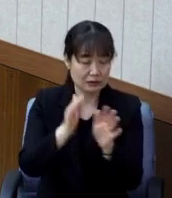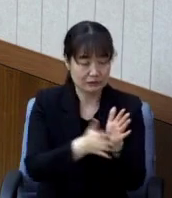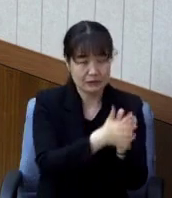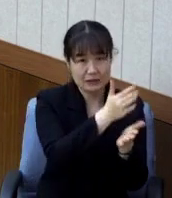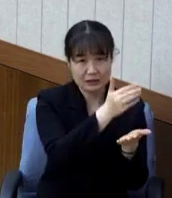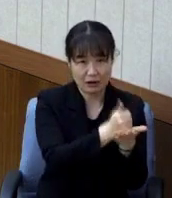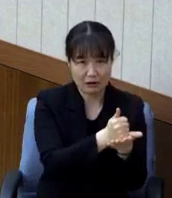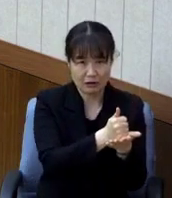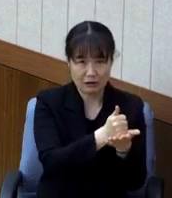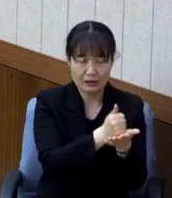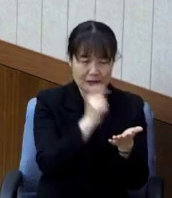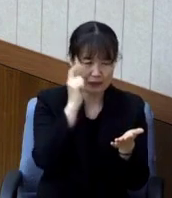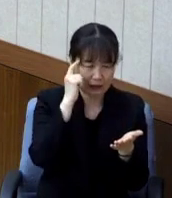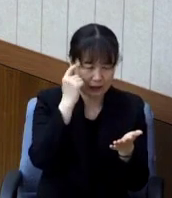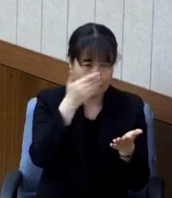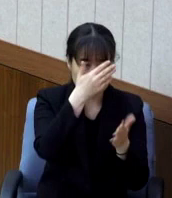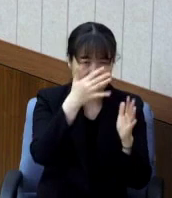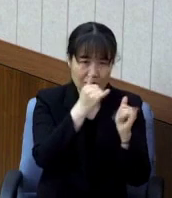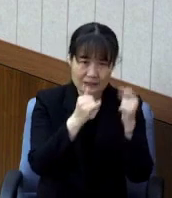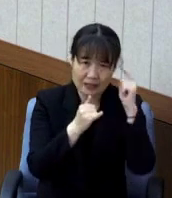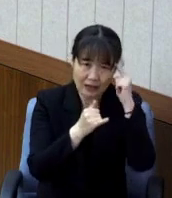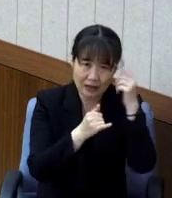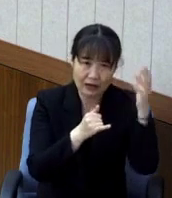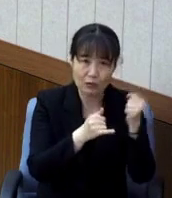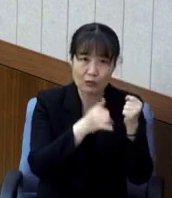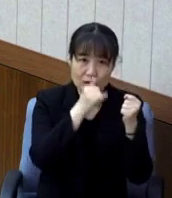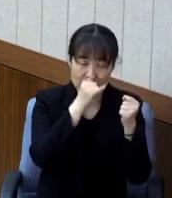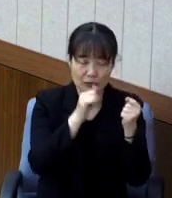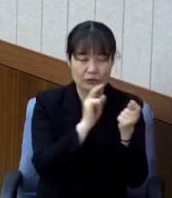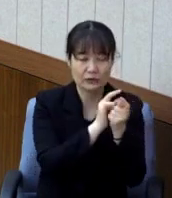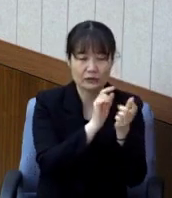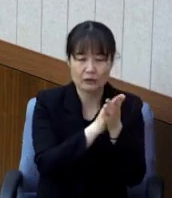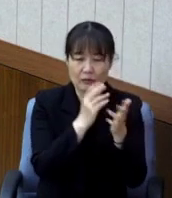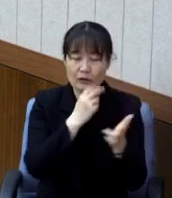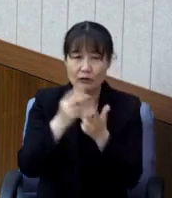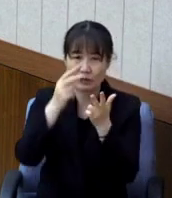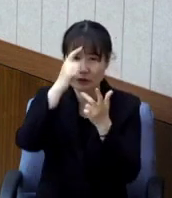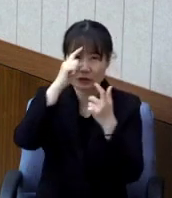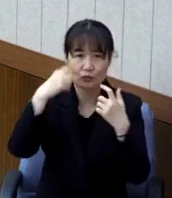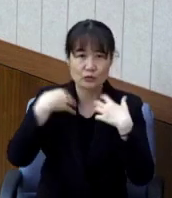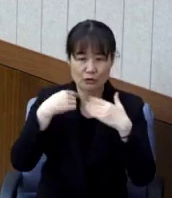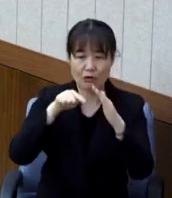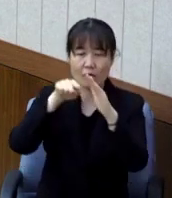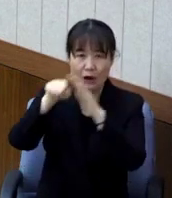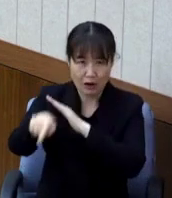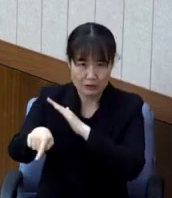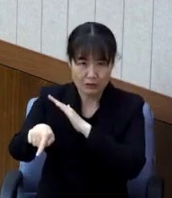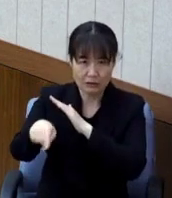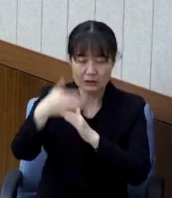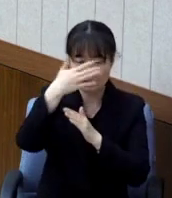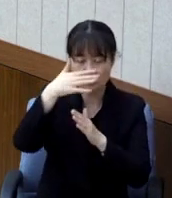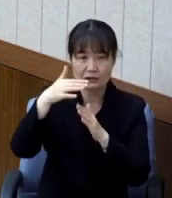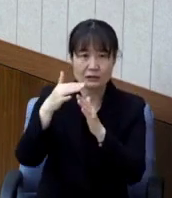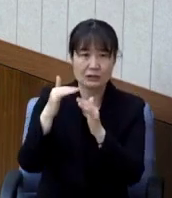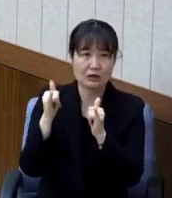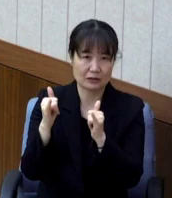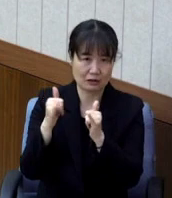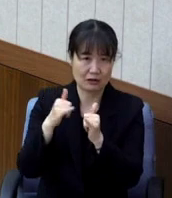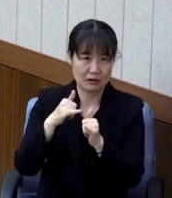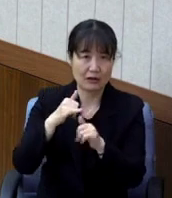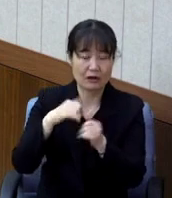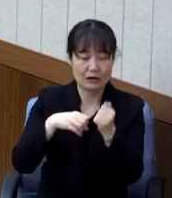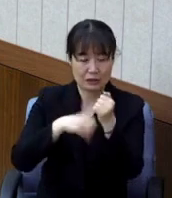우선순위에서 청년이 있었다면 김동연 지사를 직접 찾아가서 청년 기본소득에 대해 긴밀히 논의해야 되는